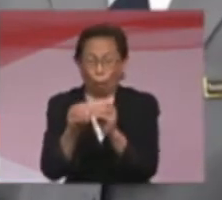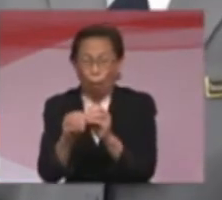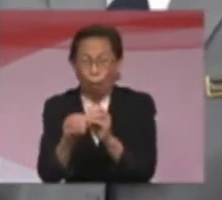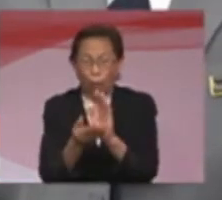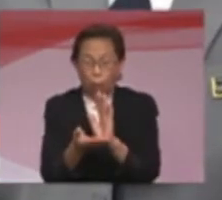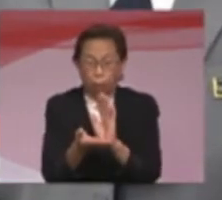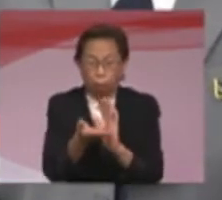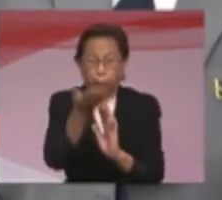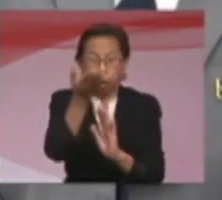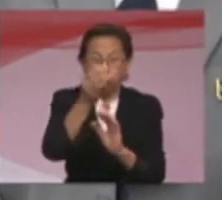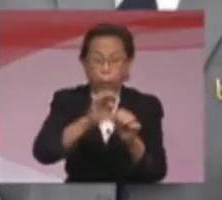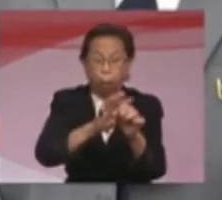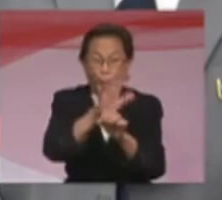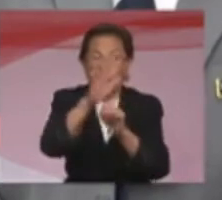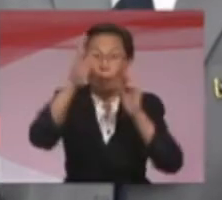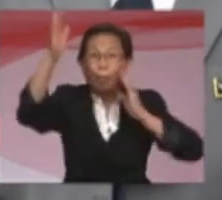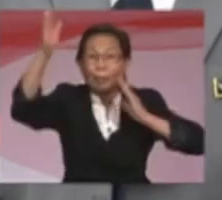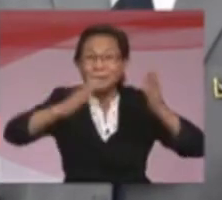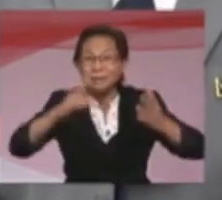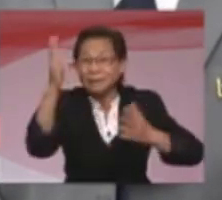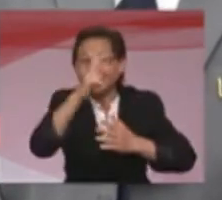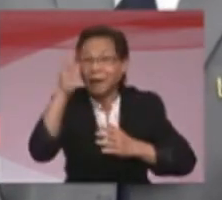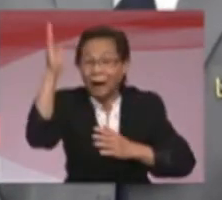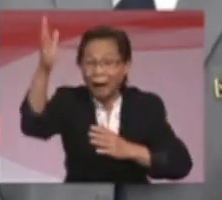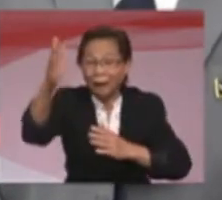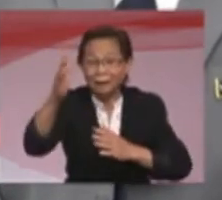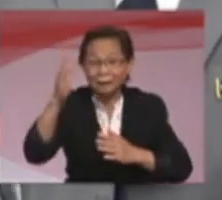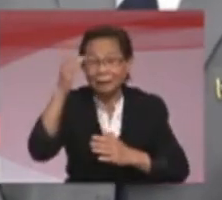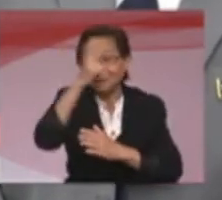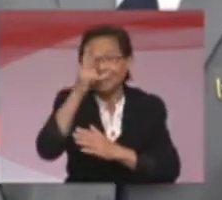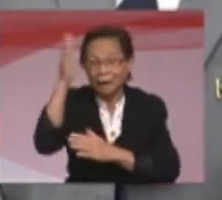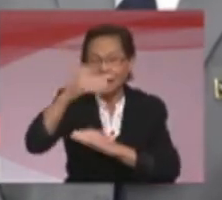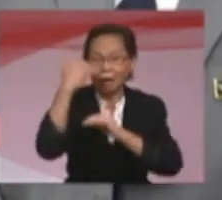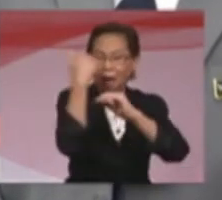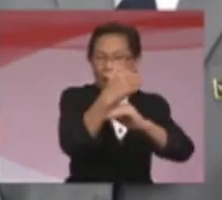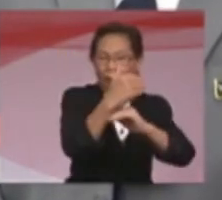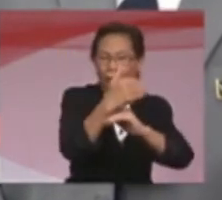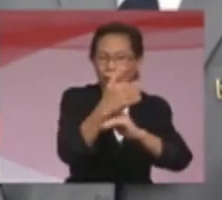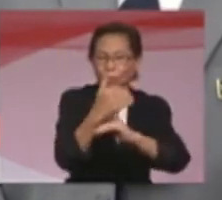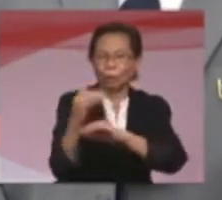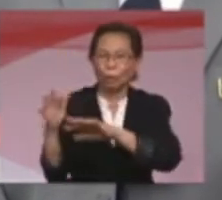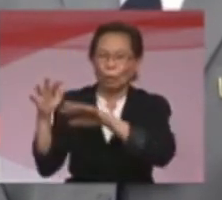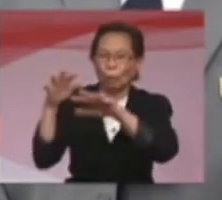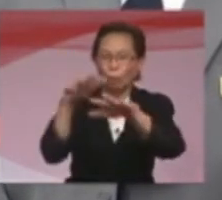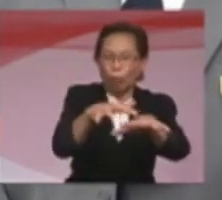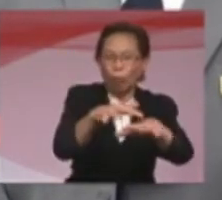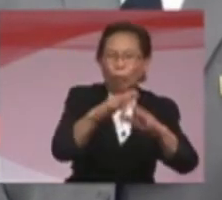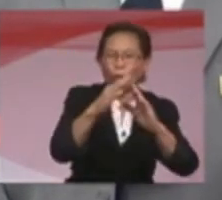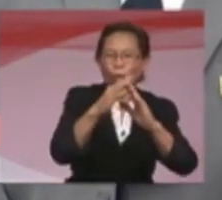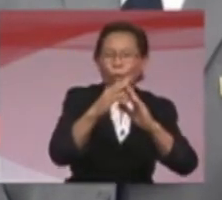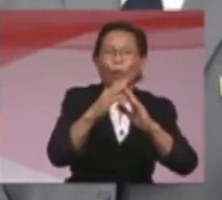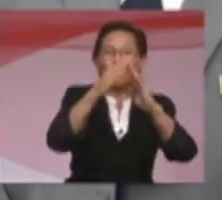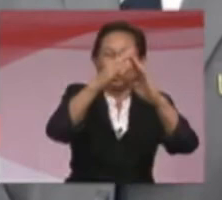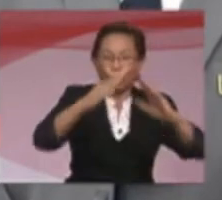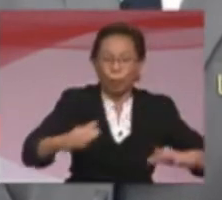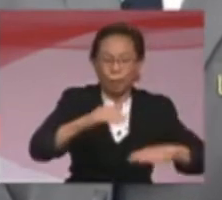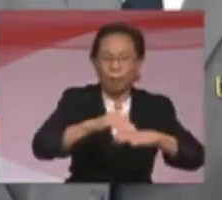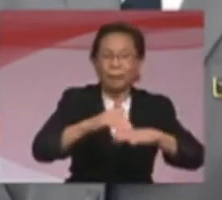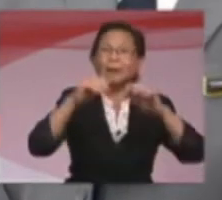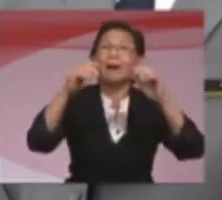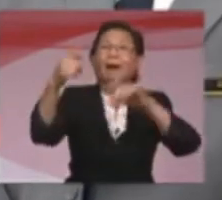positif COVID-19 ni di negara kita, adakah kerajaan akan mempertimbangkan untuk menghadkan jumlah pengunjung di rumah pada hari Raya Aidiladha